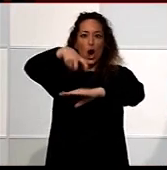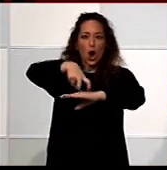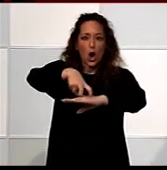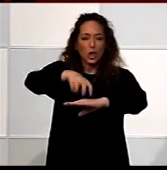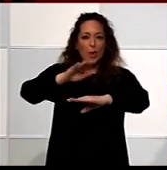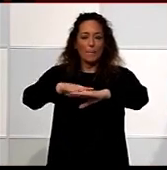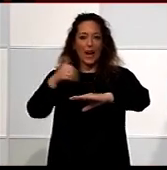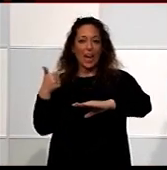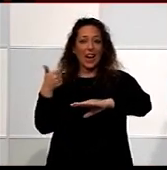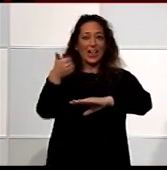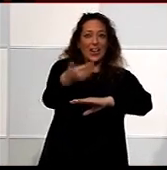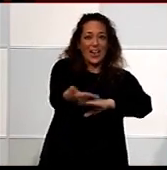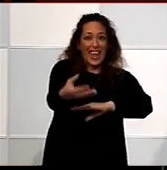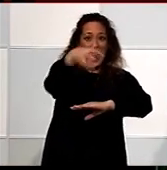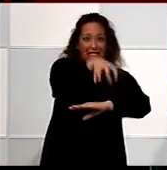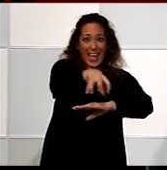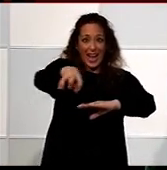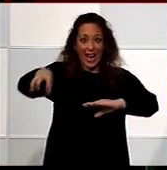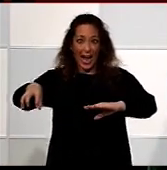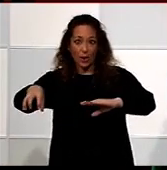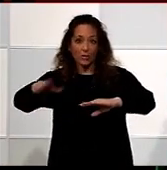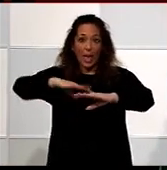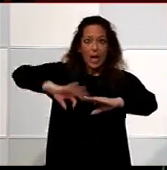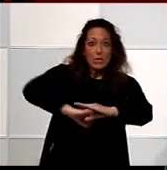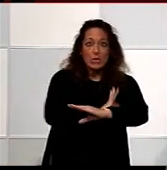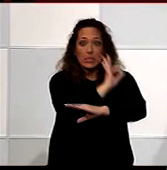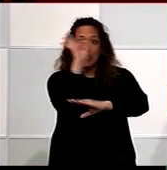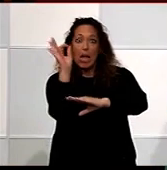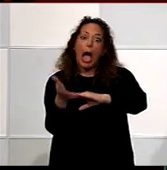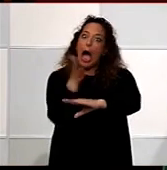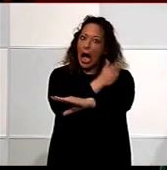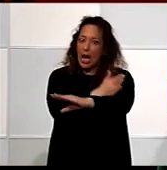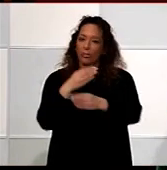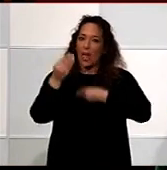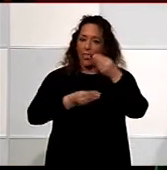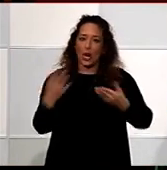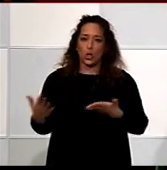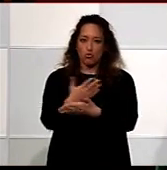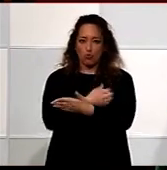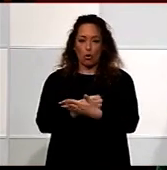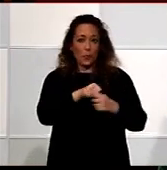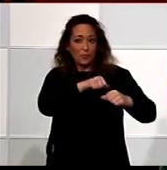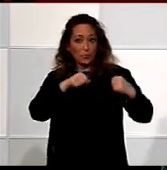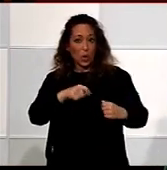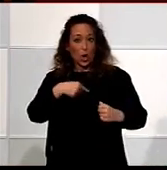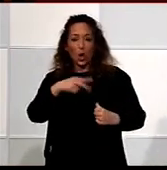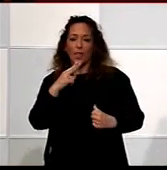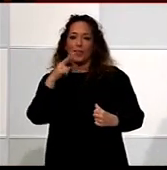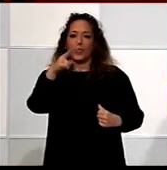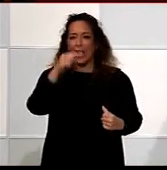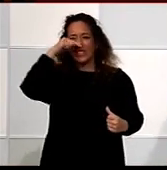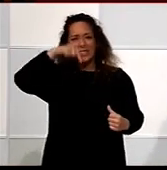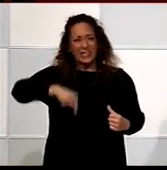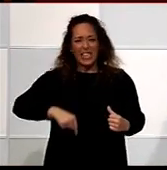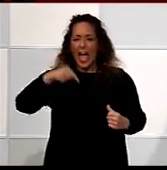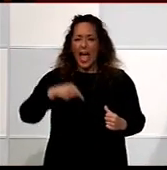que ens heu demanat abans no comenci a despuntar el sol. Us desitgem de tot cor que aquest sigui un millor any, ple